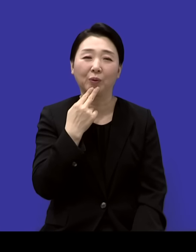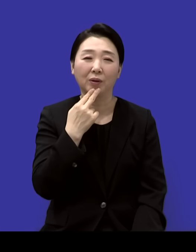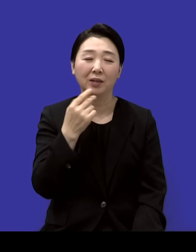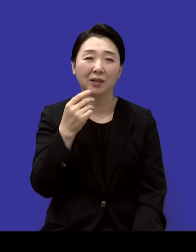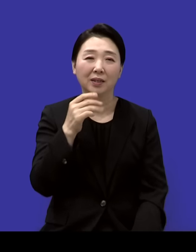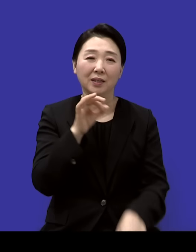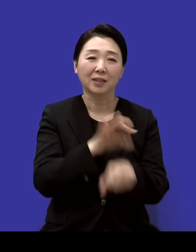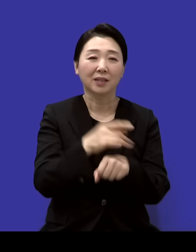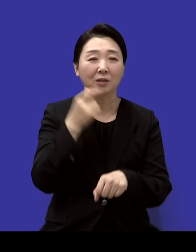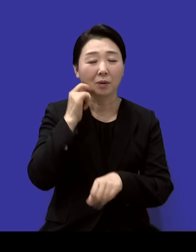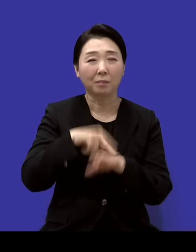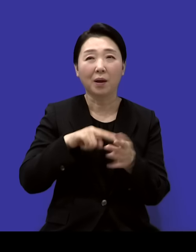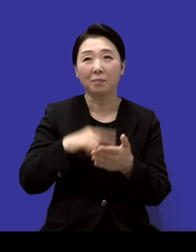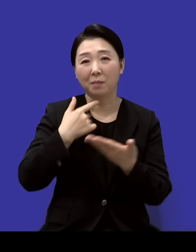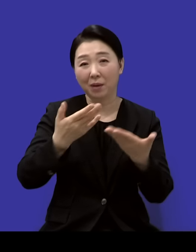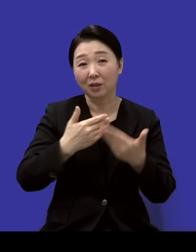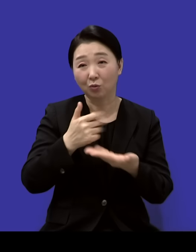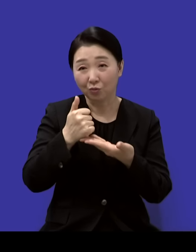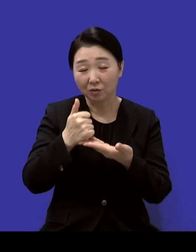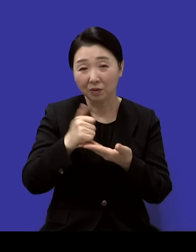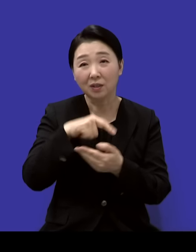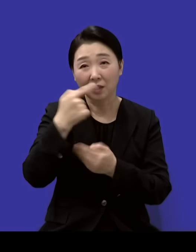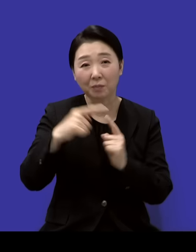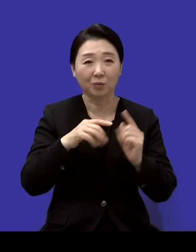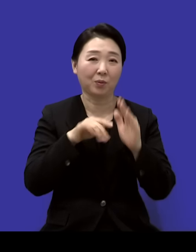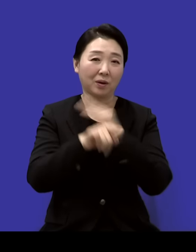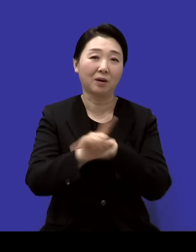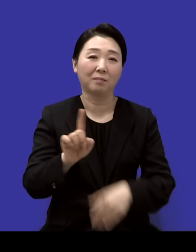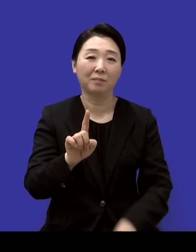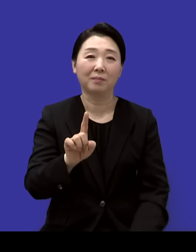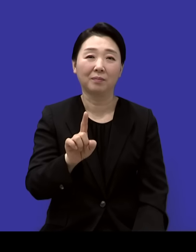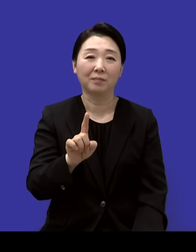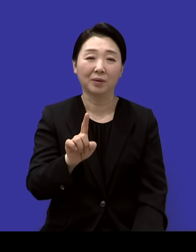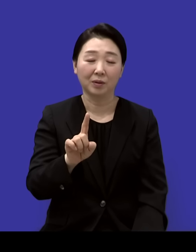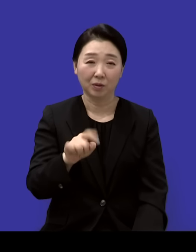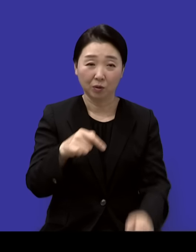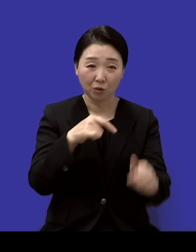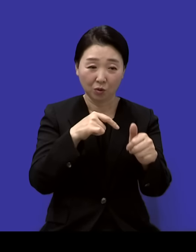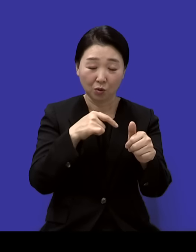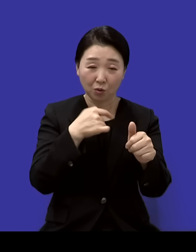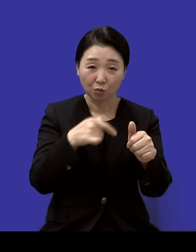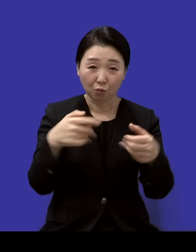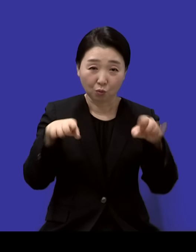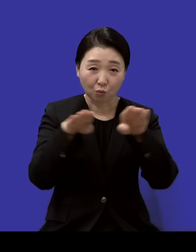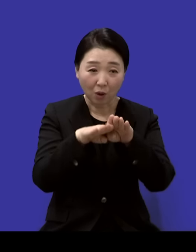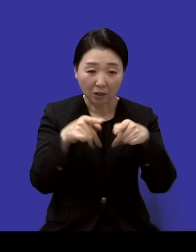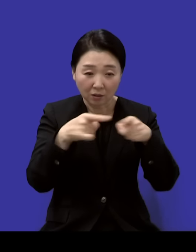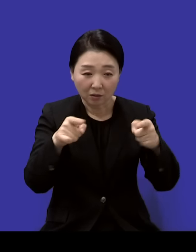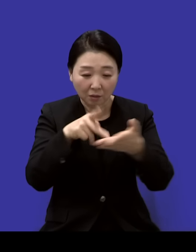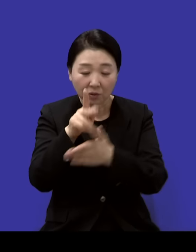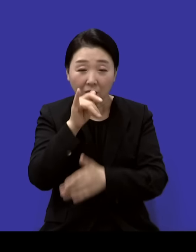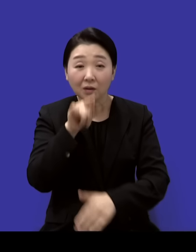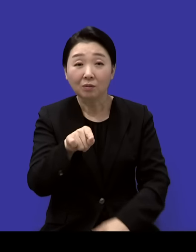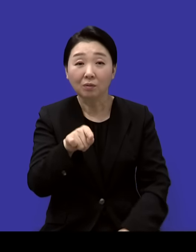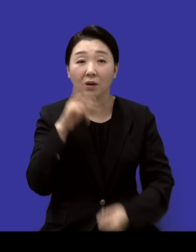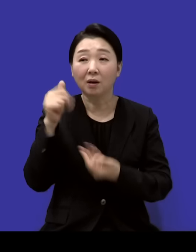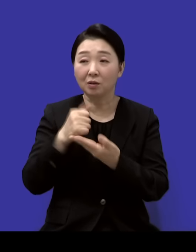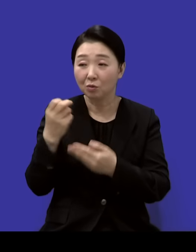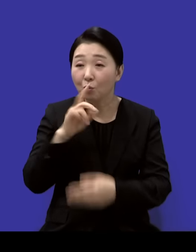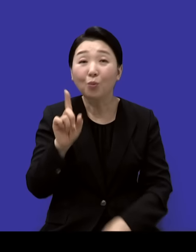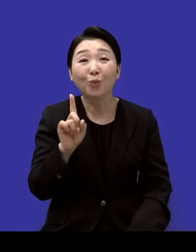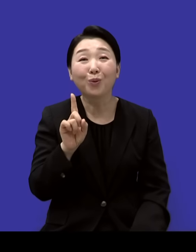마음만 받을게요, 주님 하고 있었는데 다음날 교회 갔더니 그 교육관에 1층에 피자가 있는 거예요. 그래서 제가 하나님 또